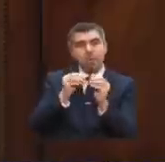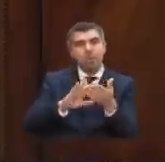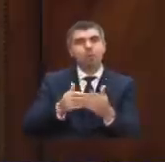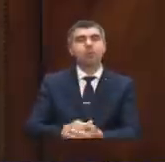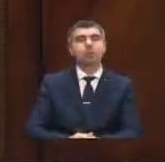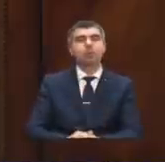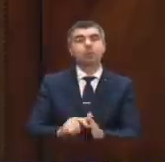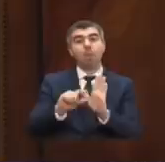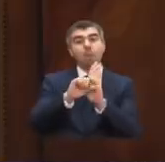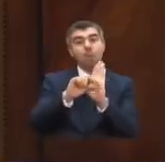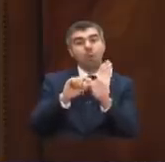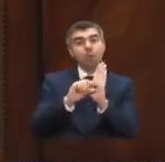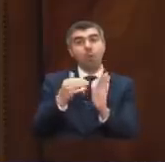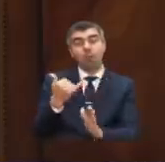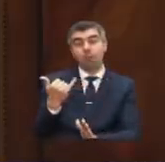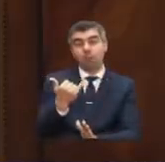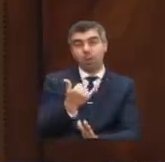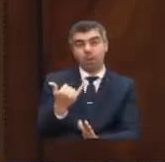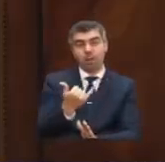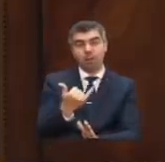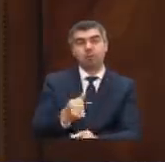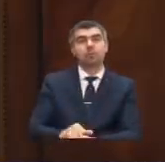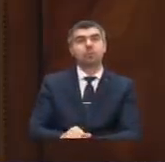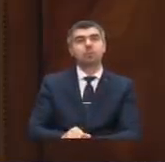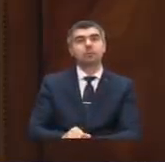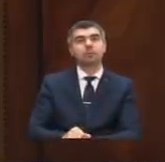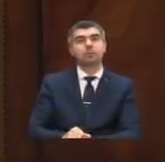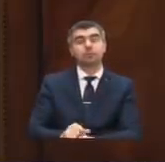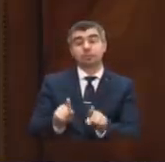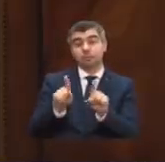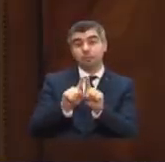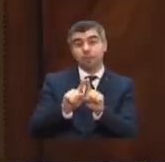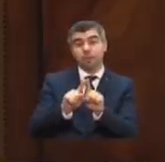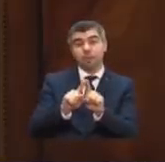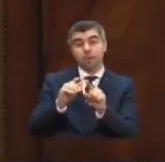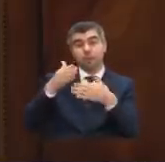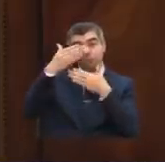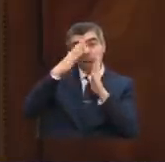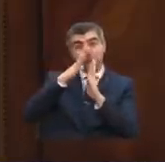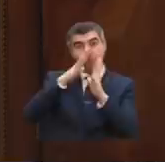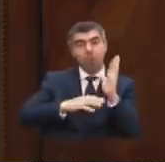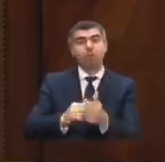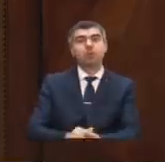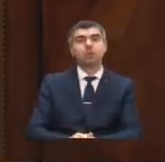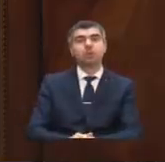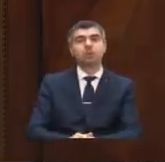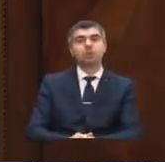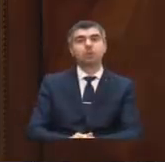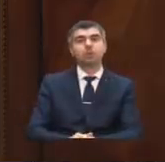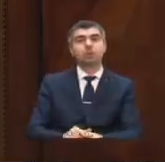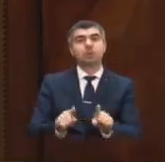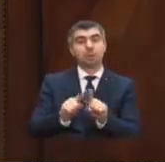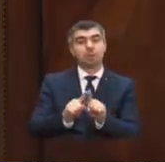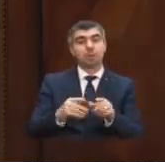الرؤى السابقة وكتواكب في ظروف مختلفة تماما، في ظروف مختلفة تماما وجدريا قاعد بصفة عامة.